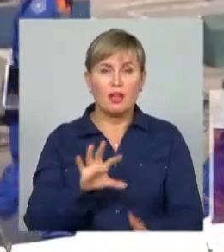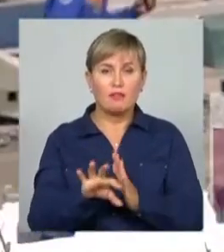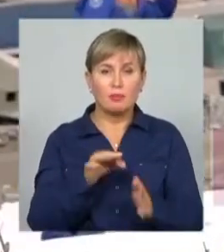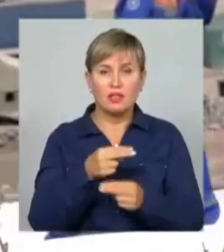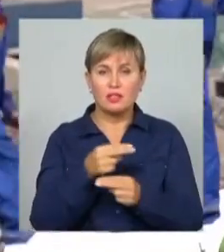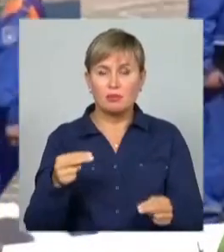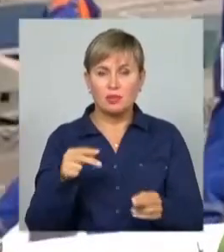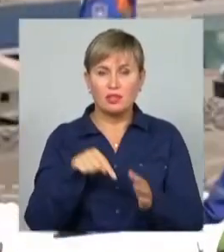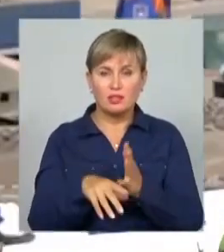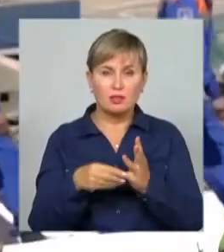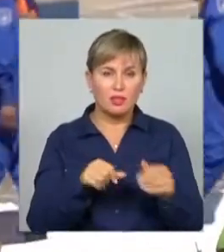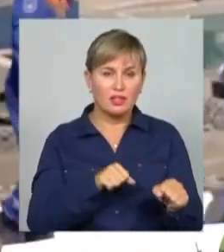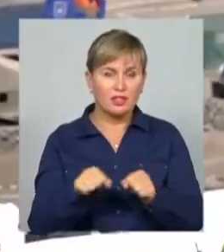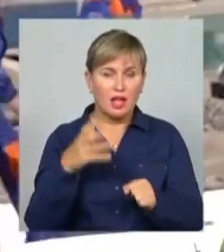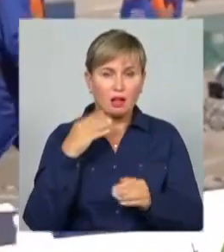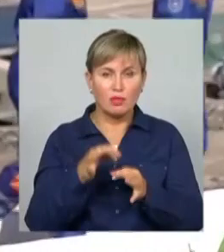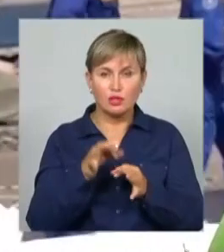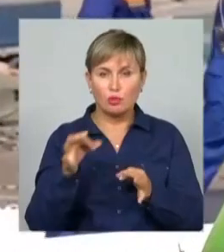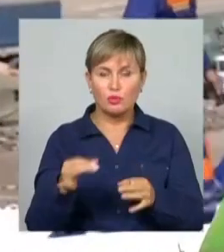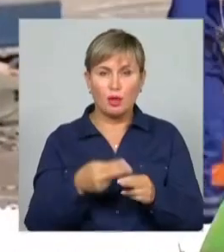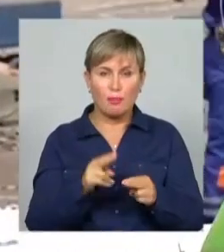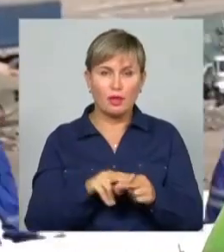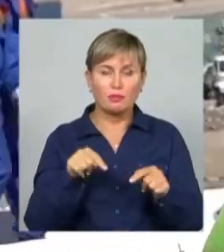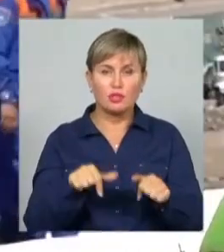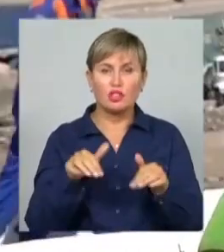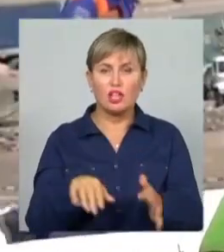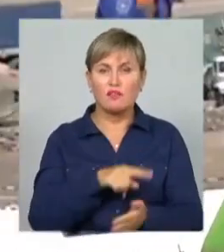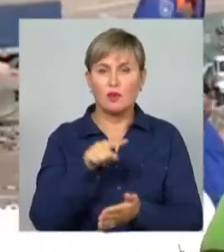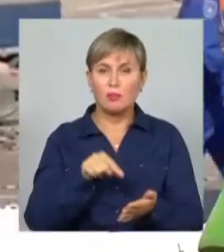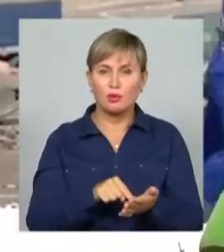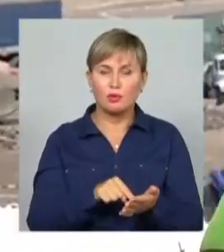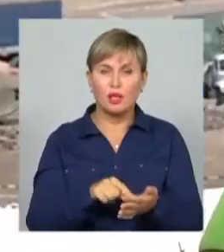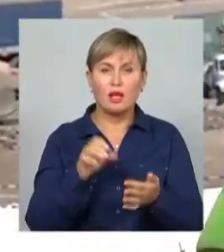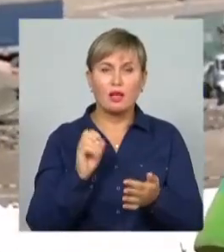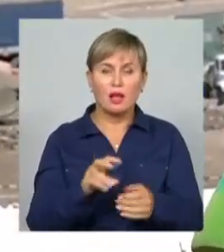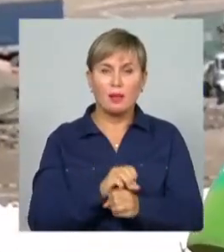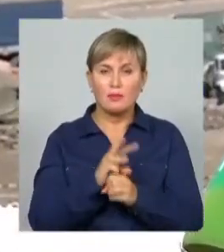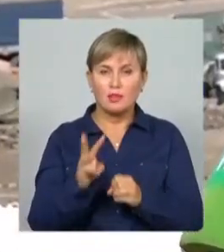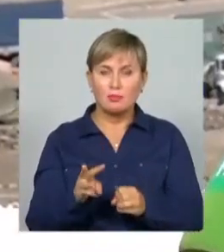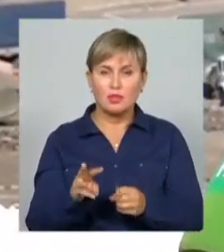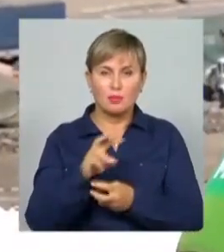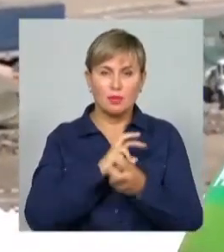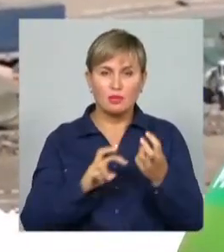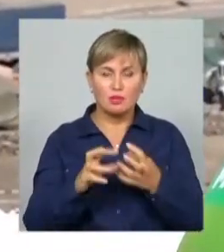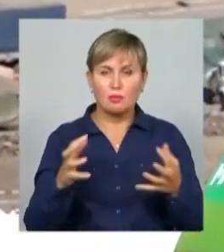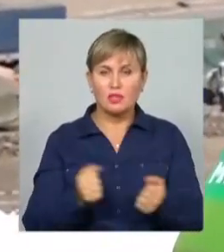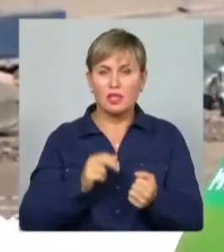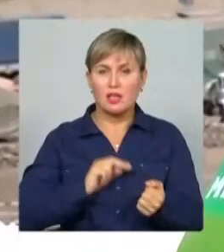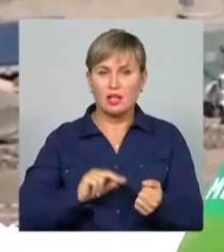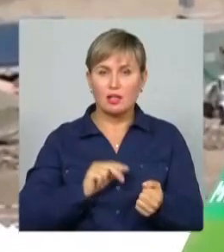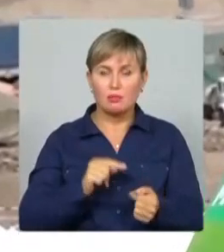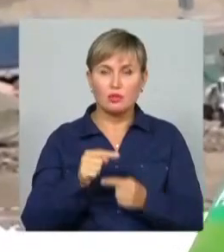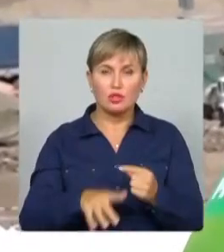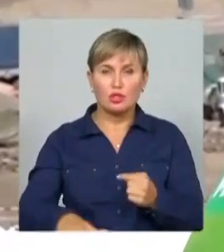тематика землетрясения на территории Алма-Атинской области, поэтому здесь решались вопросы как обеспечения поисково-спасательных работ непосредственно в